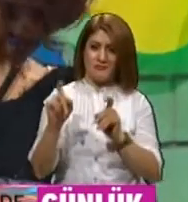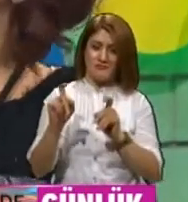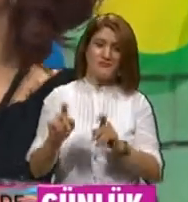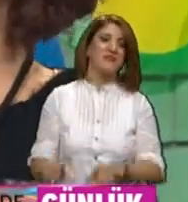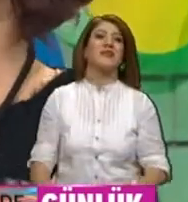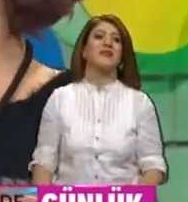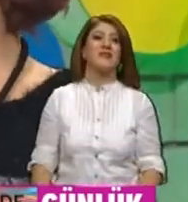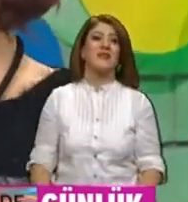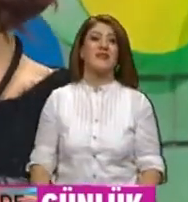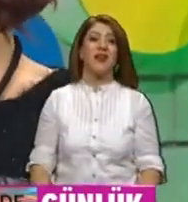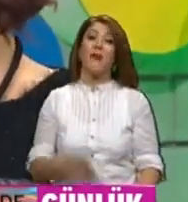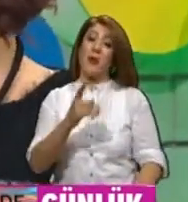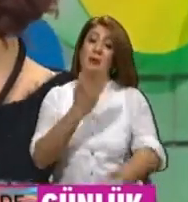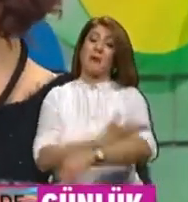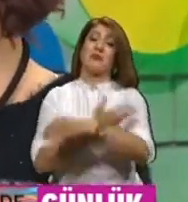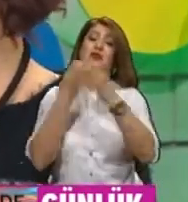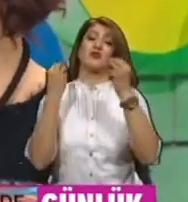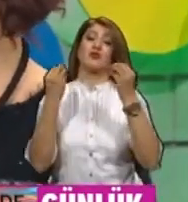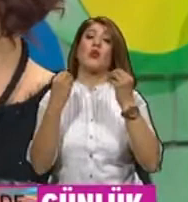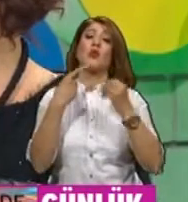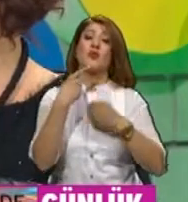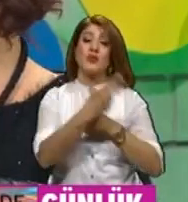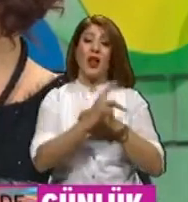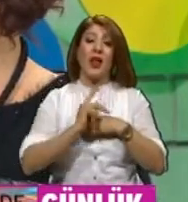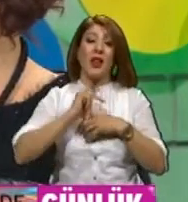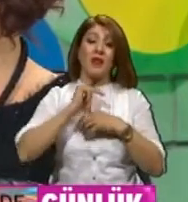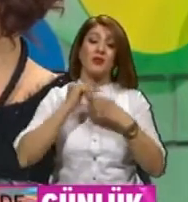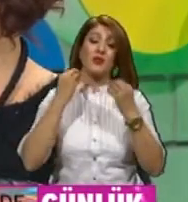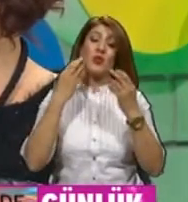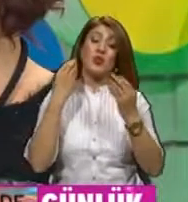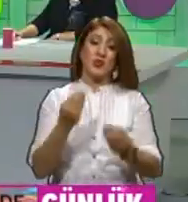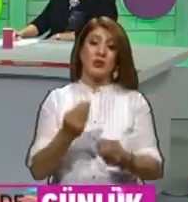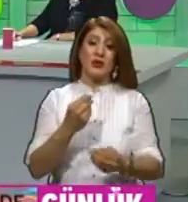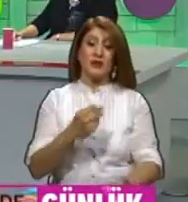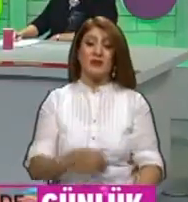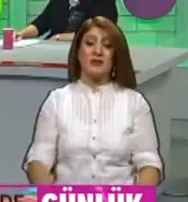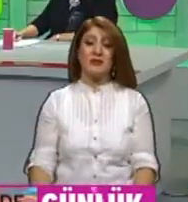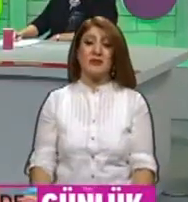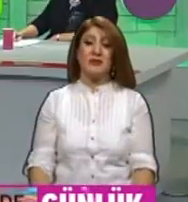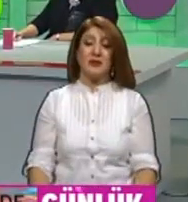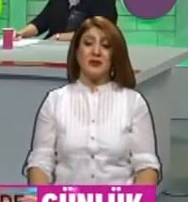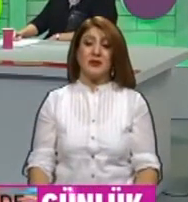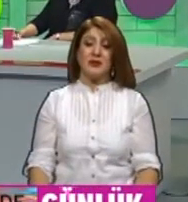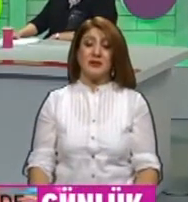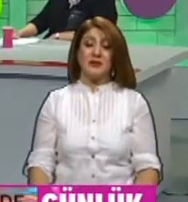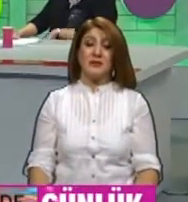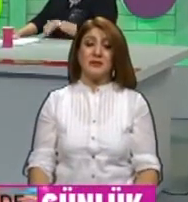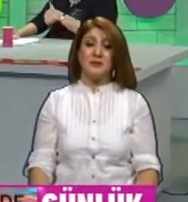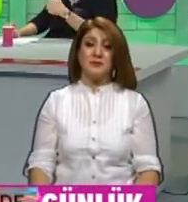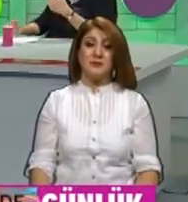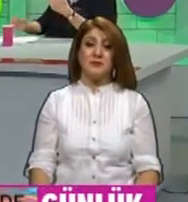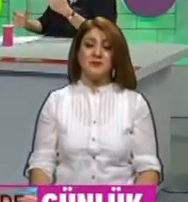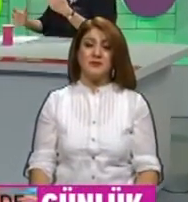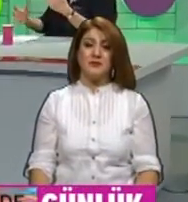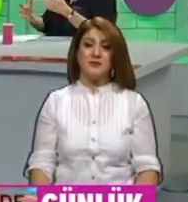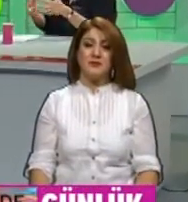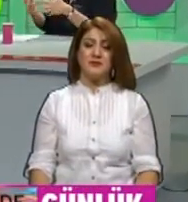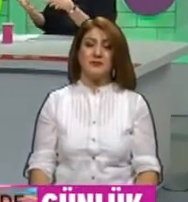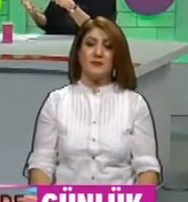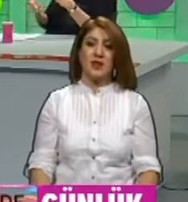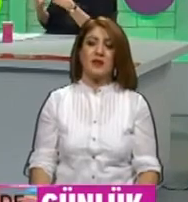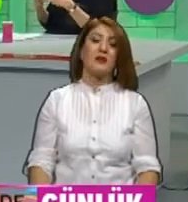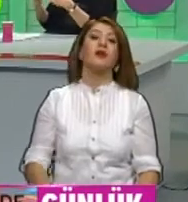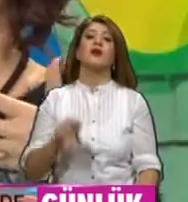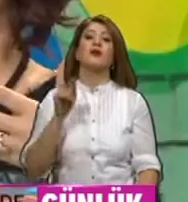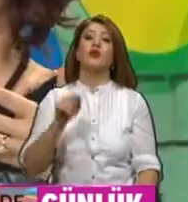sıkmayacaksınız? Ne güzel bir memleketimiz var ama bakar mısınız? Kesinlikle. İnanılır gibi değil mi? Kesinlikle. Harika. Peki evet, yani biraz bu